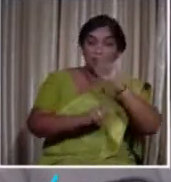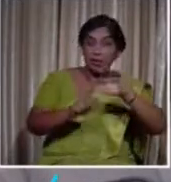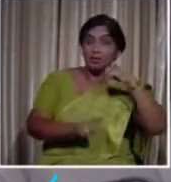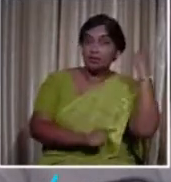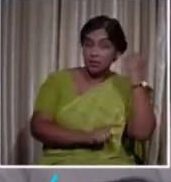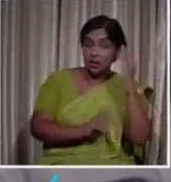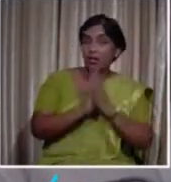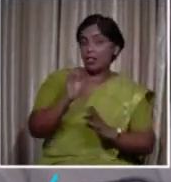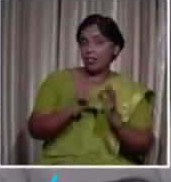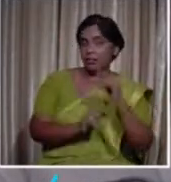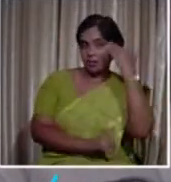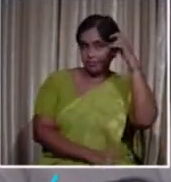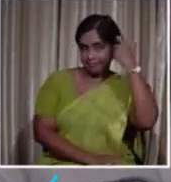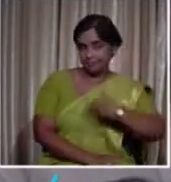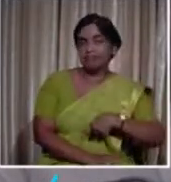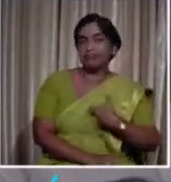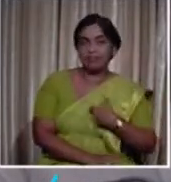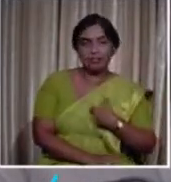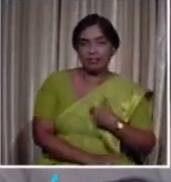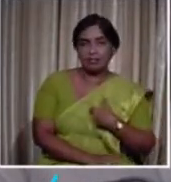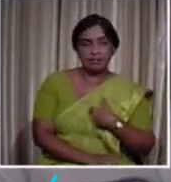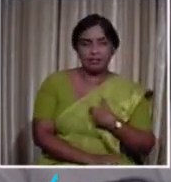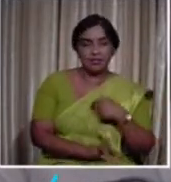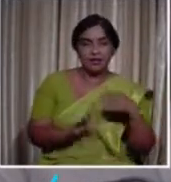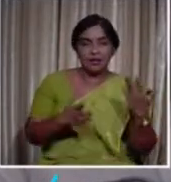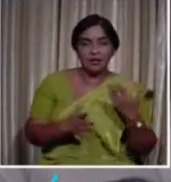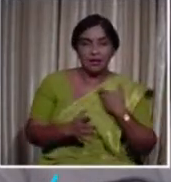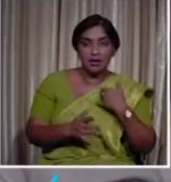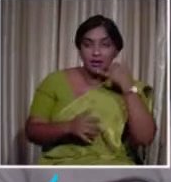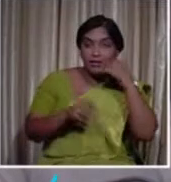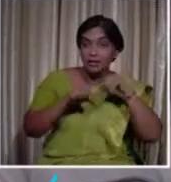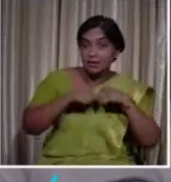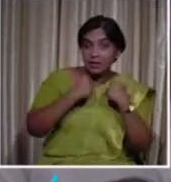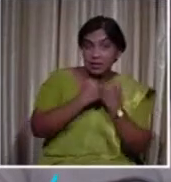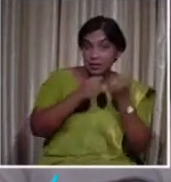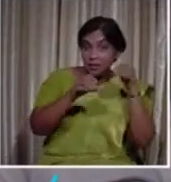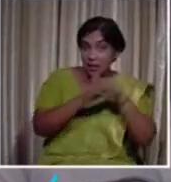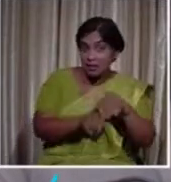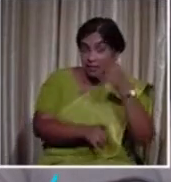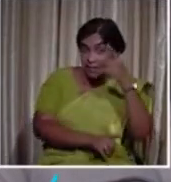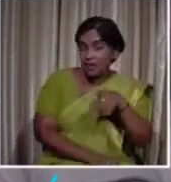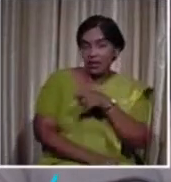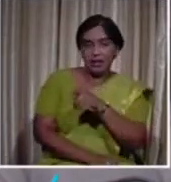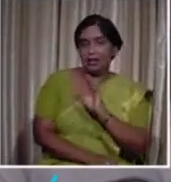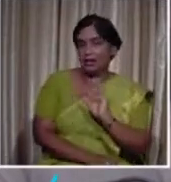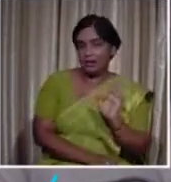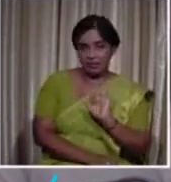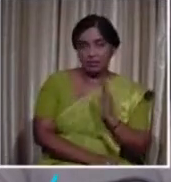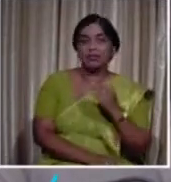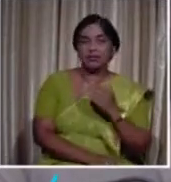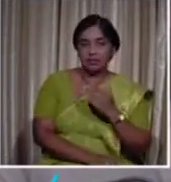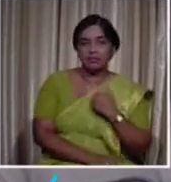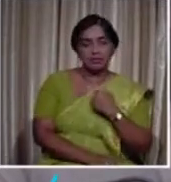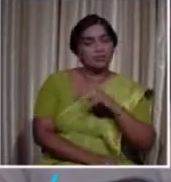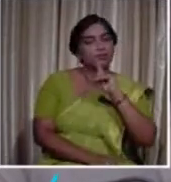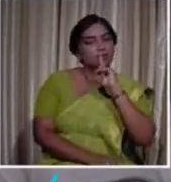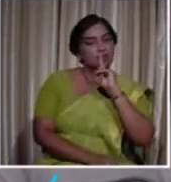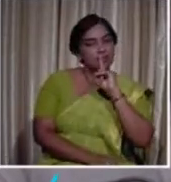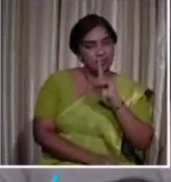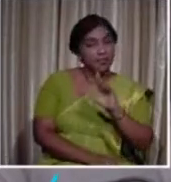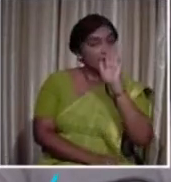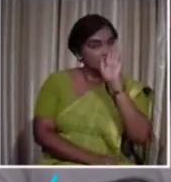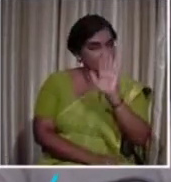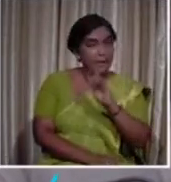කරපු මන්ත්‍රීවරියක් වීම නිසා එහෙම නැතුව මම සමග ජන බලවේගයේ වීමම නෙවෙයි ඒ නිසා මම කියනවා